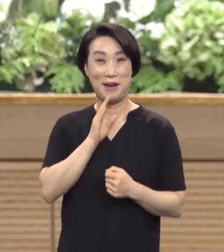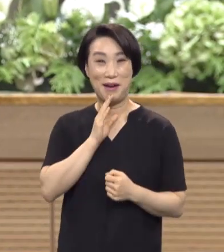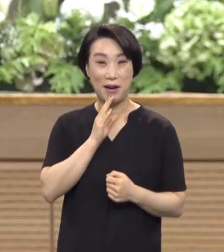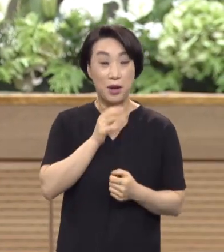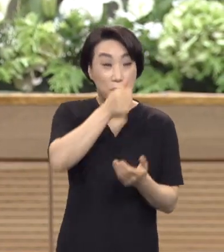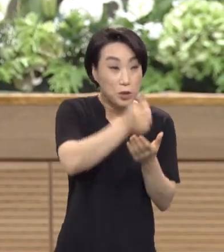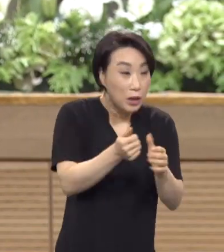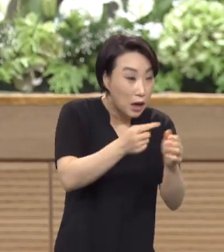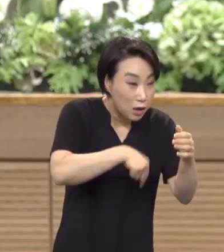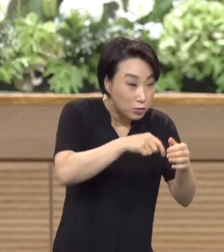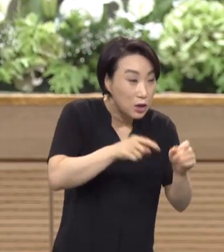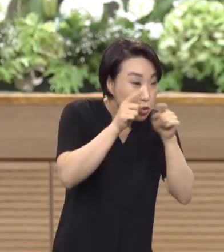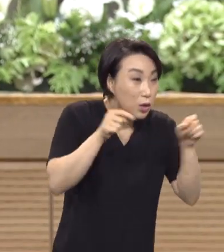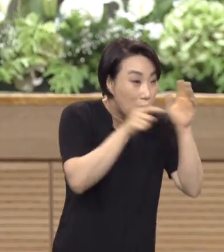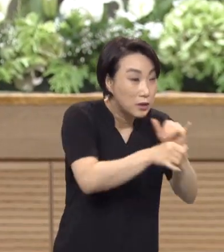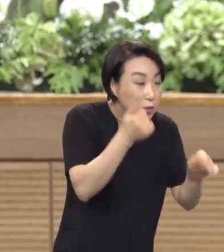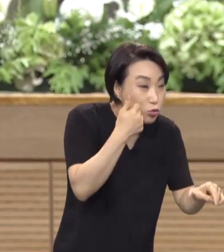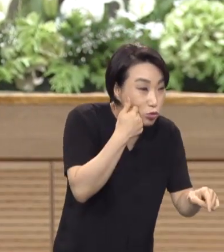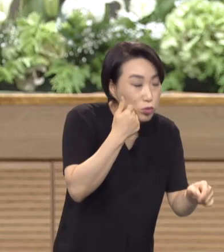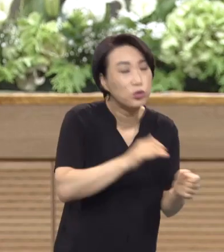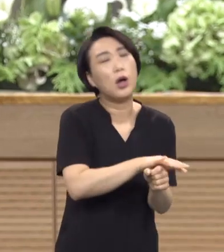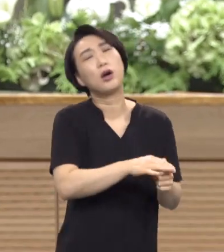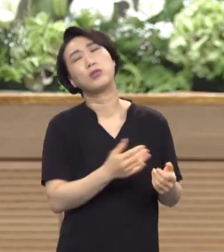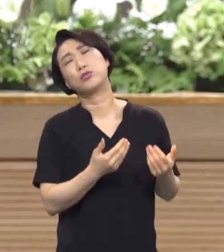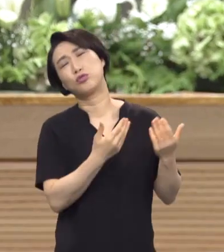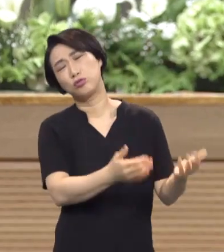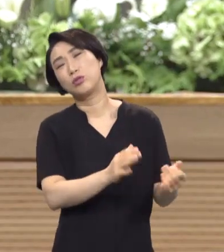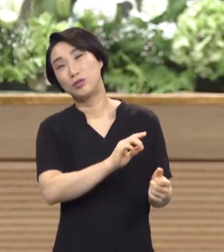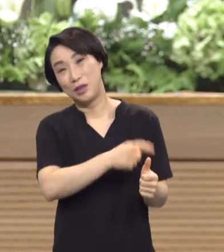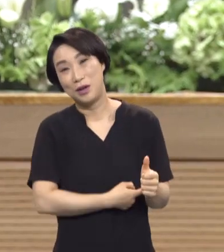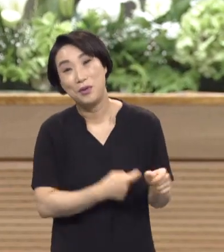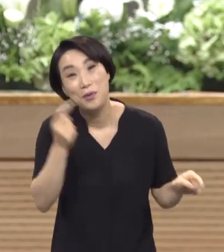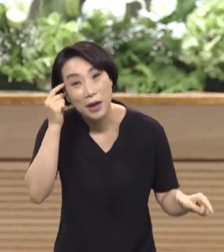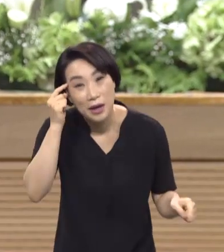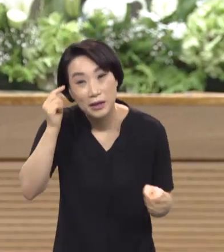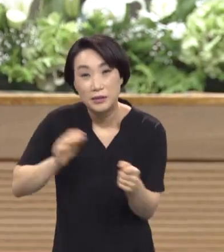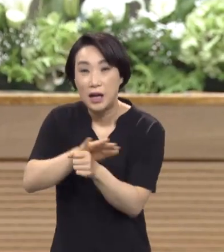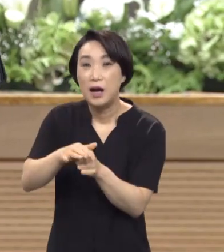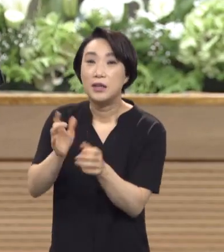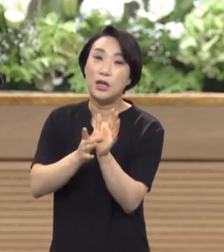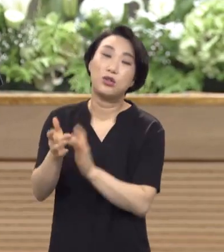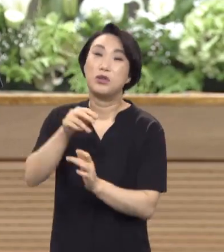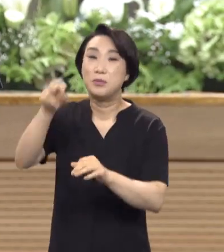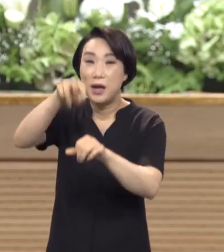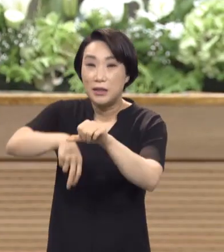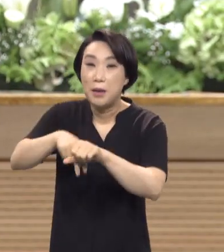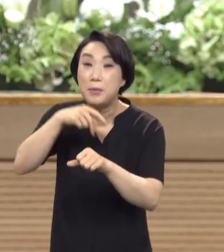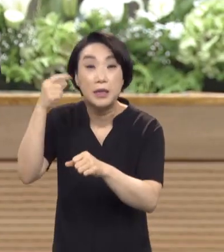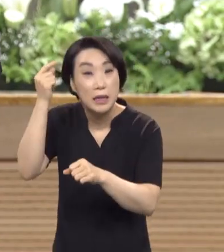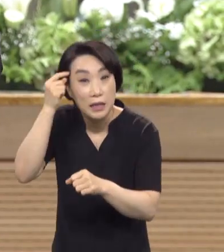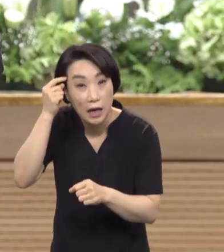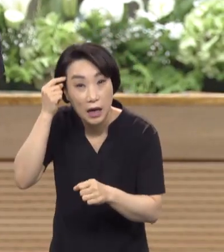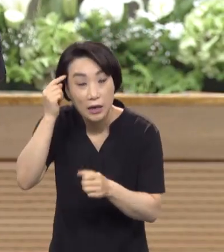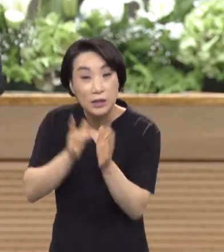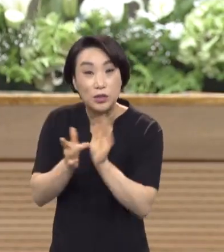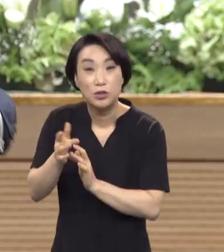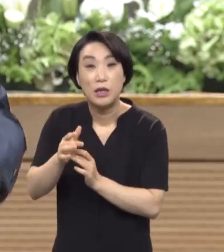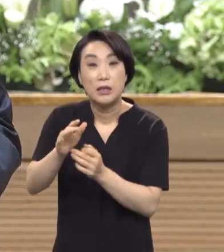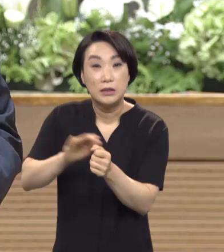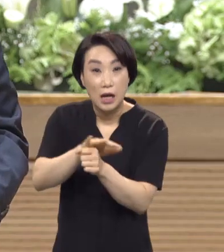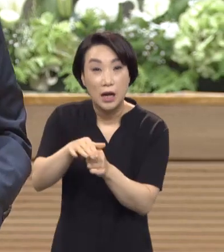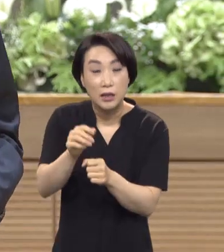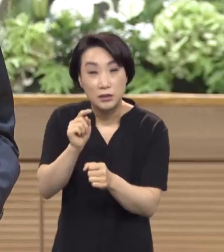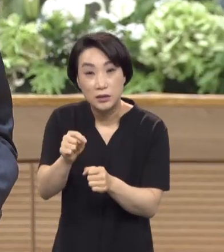죄 아래서 지옥 갈 자를 사랑할 수밖에 없잖아. 왜? 사랑하신 십자가의 피의 중심과 그 십자가의